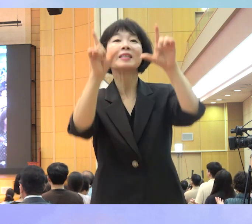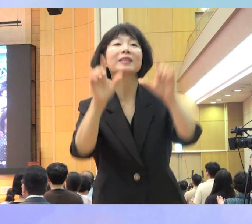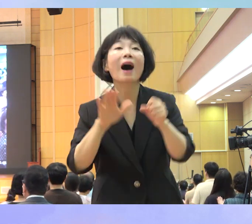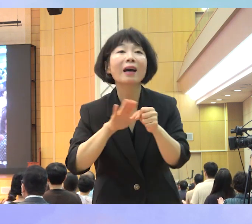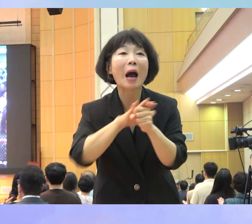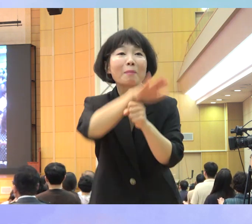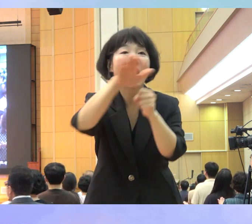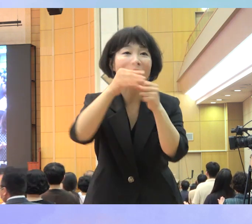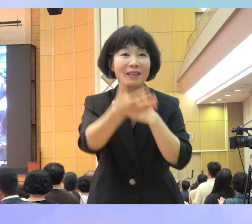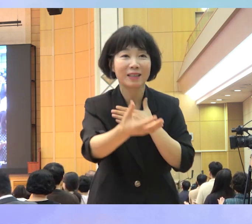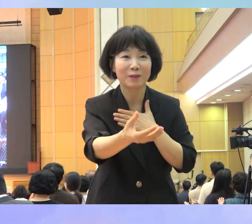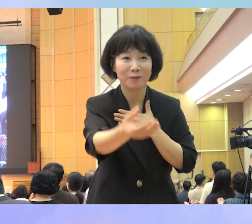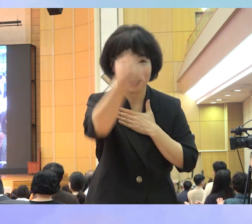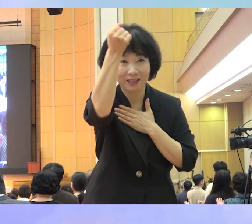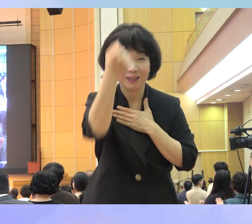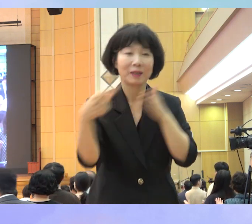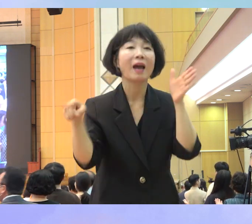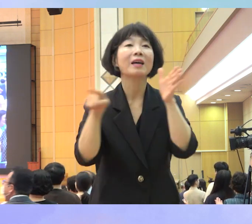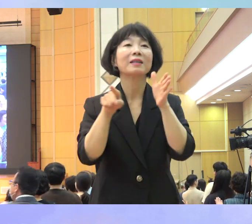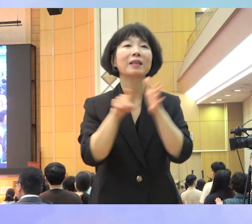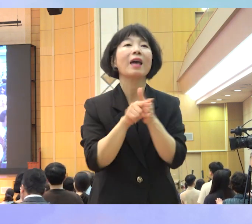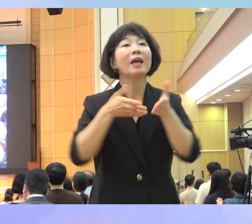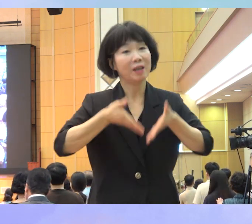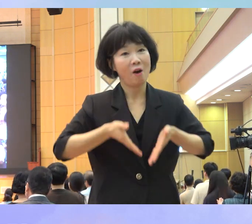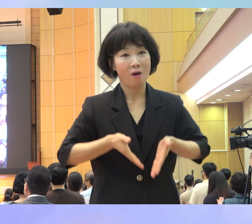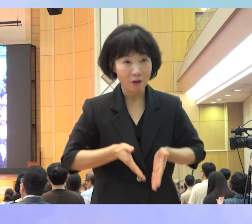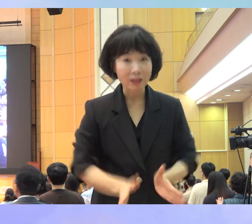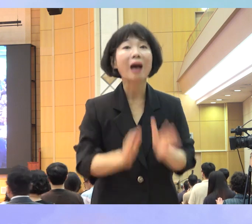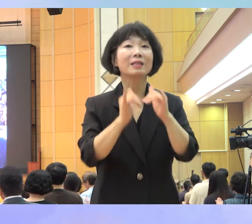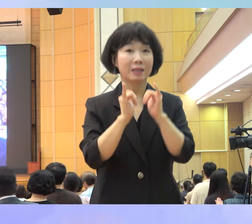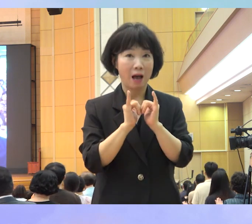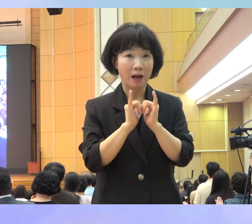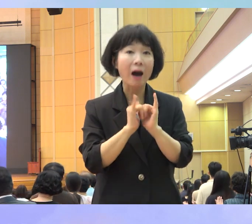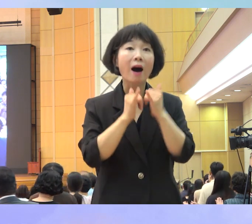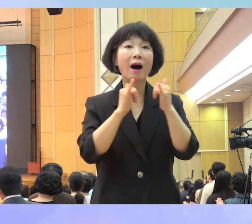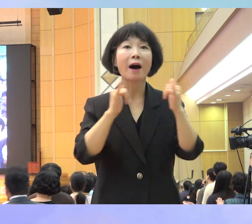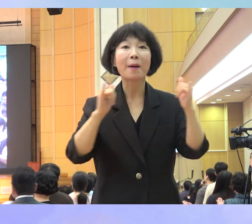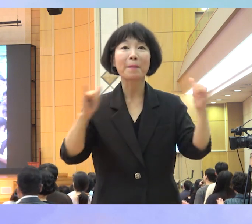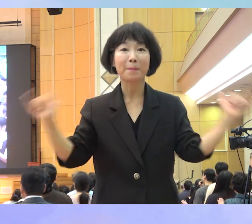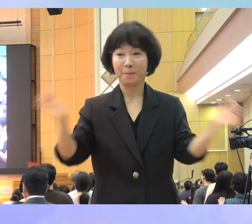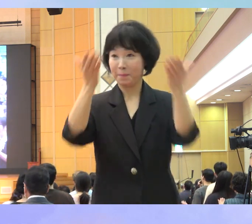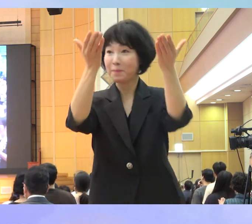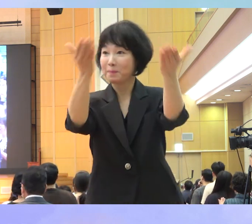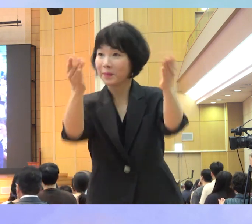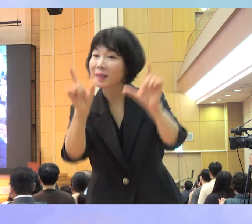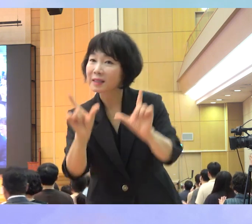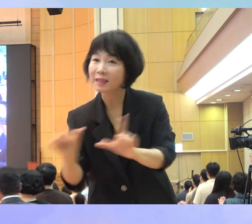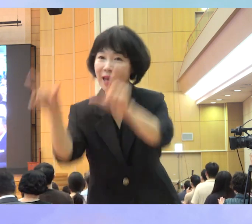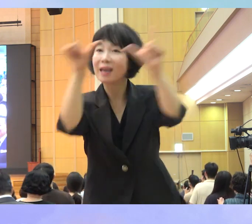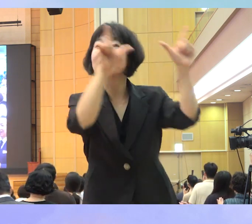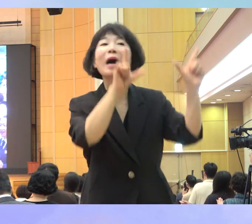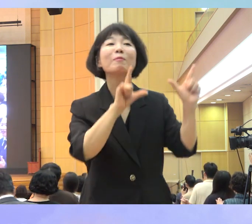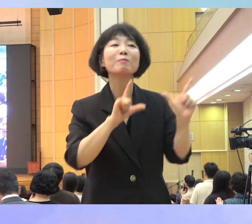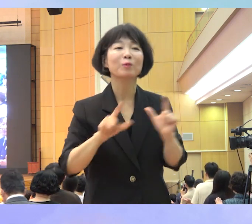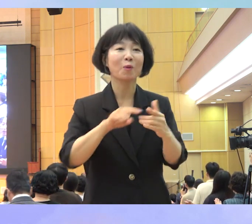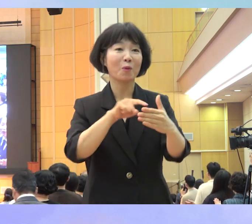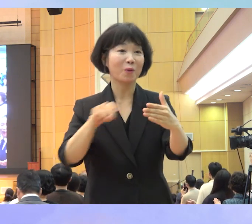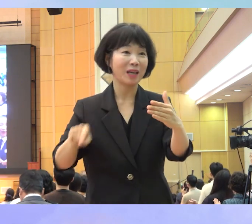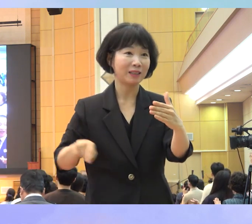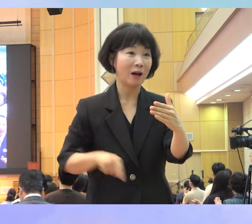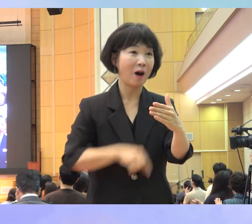당신은 사랑받기 위해 태어난 사람, 당신의